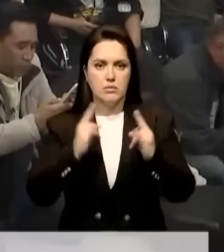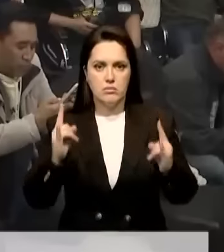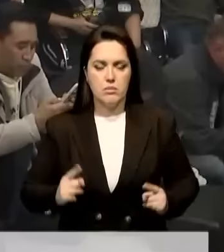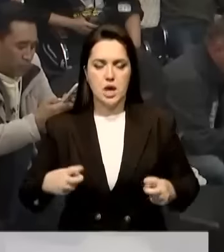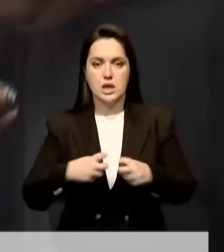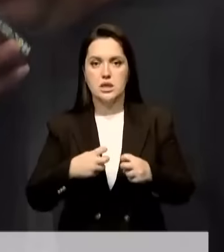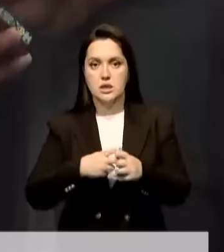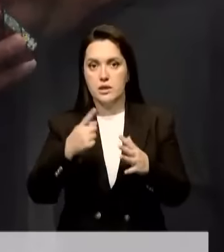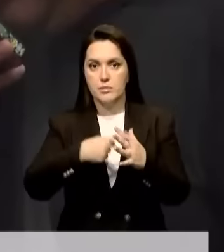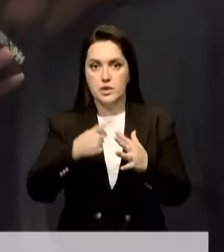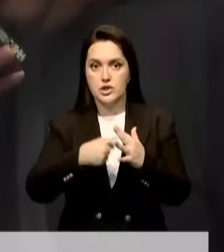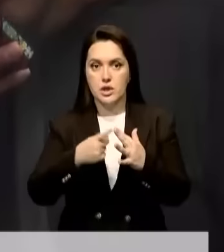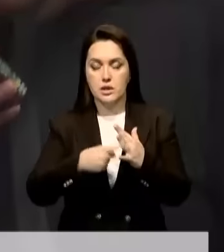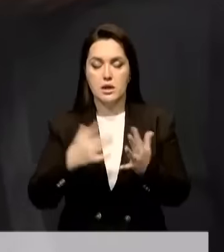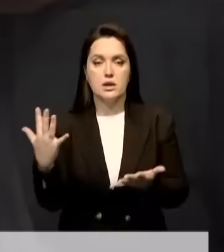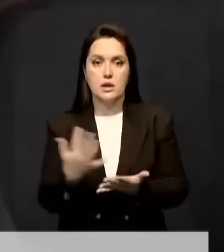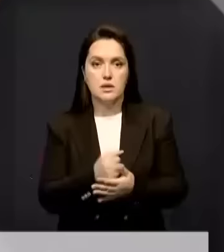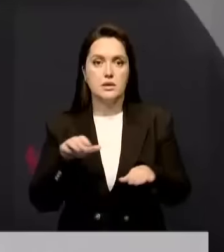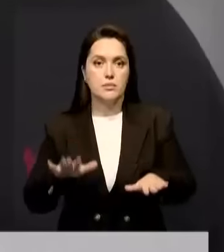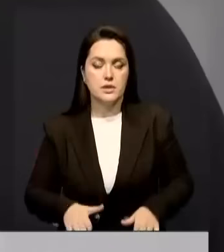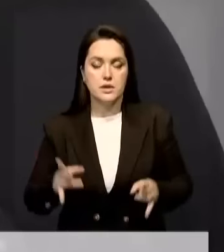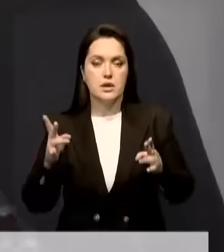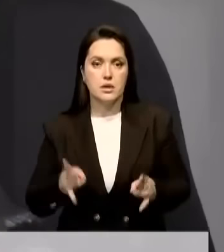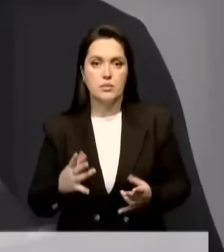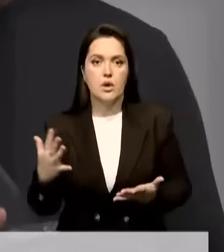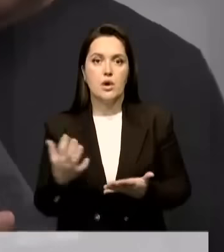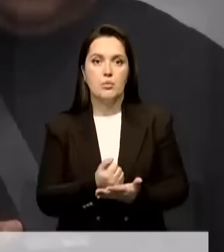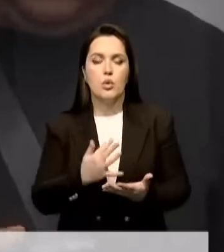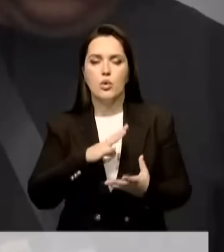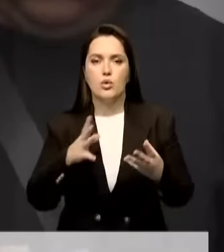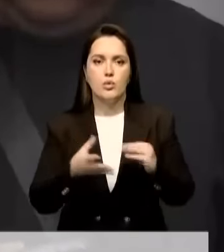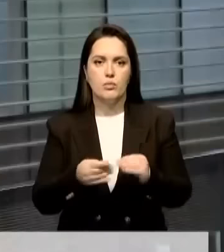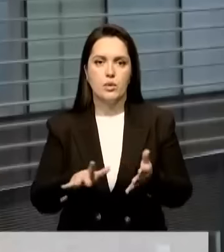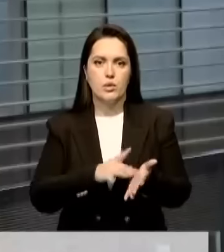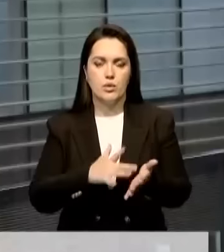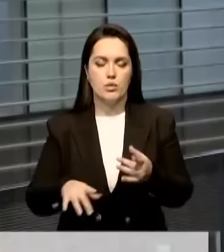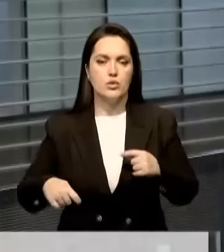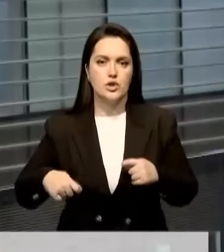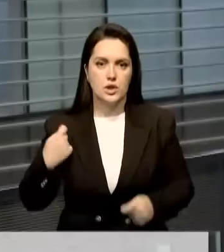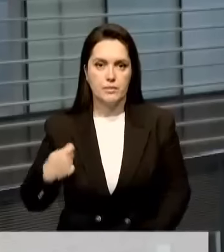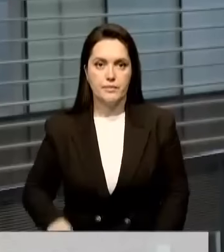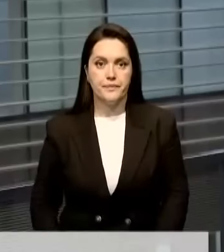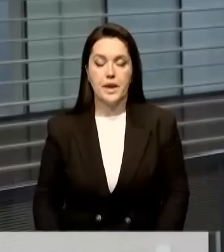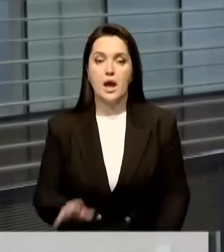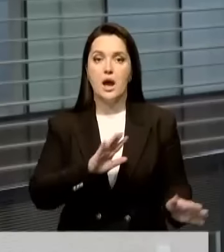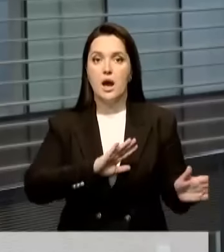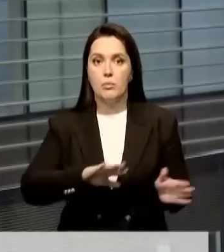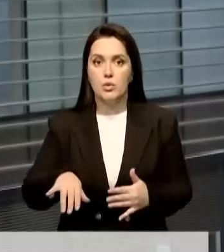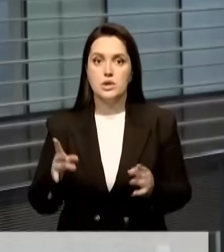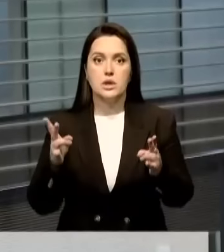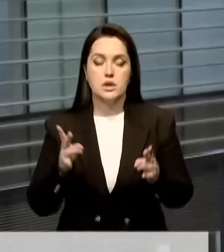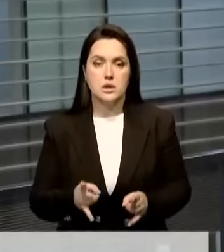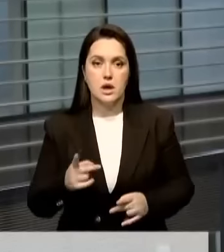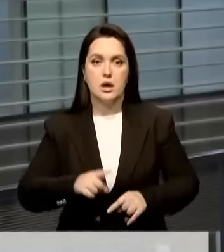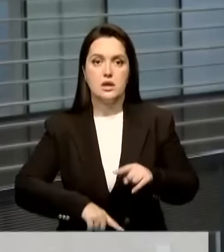резиновых перчаток, найденных на месте происшествия. Определяется сумма нанесенного ущерба. Оказалось, что после трагедии родные